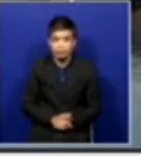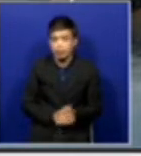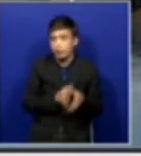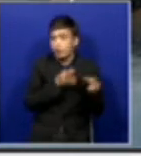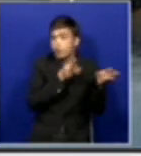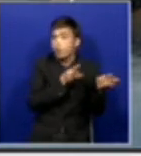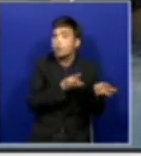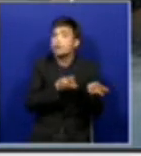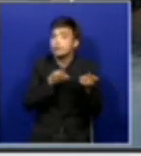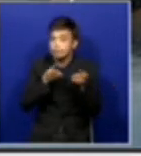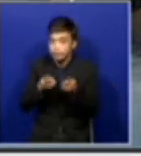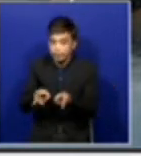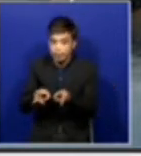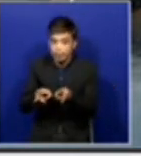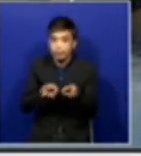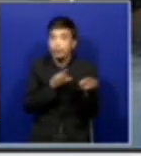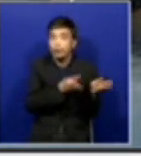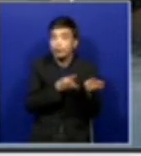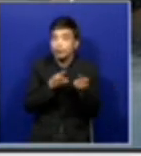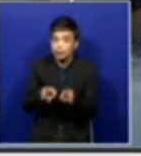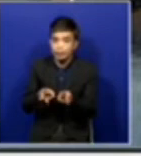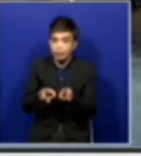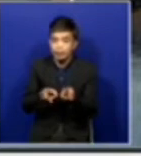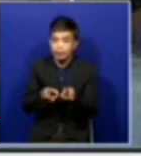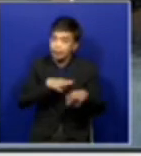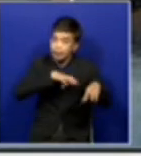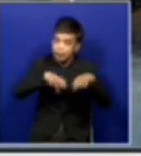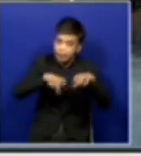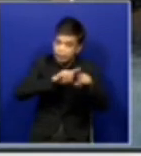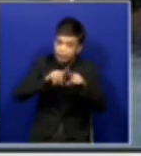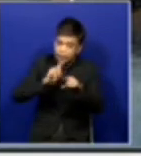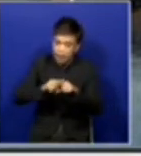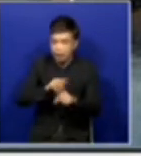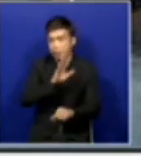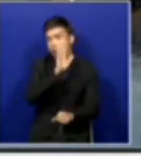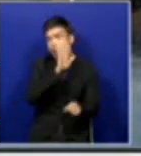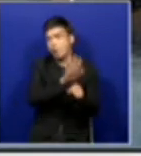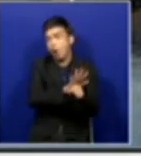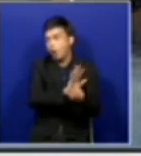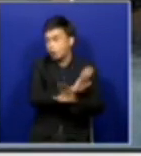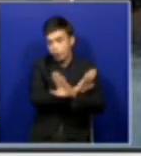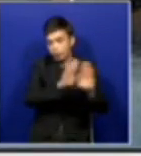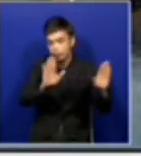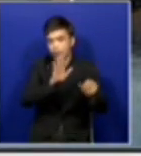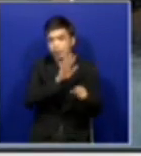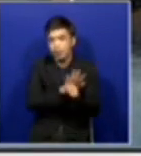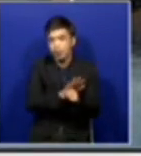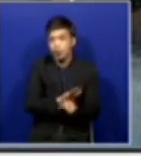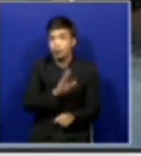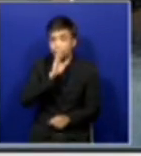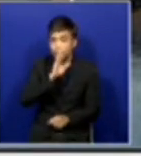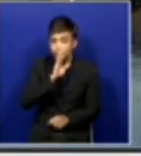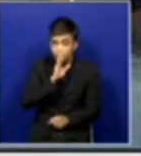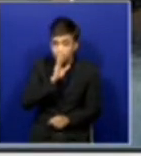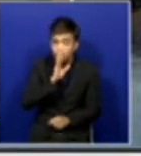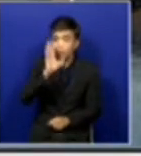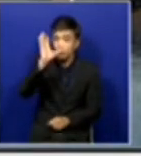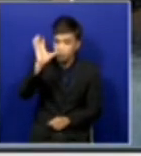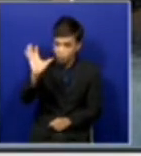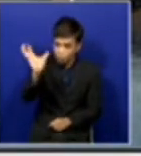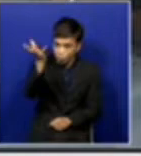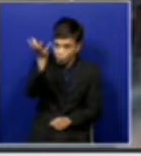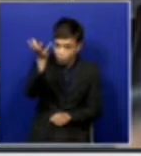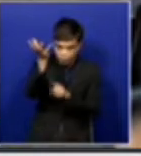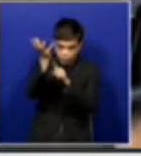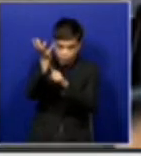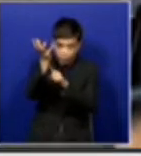บนี้นี่ผมว่าเลิกใช้ได้แล้วอะไรที่มันเป็นสากลเนี่ยศึกษาหน่อยแ